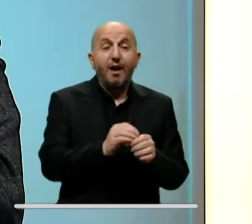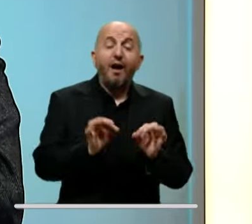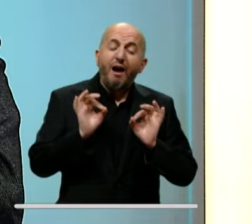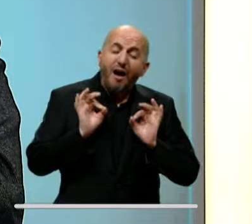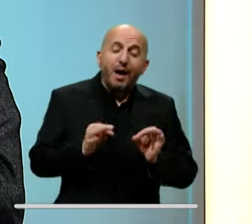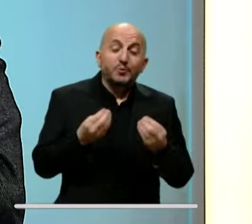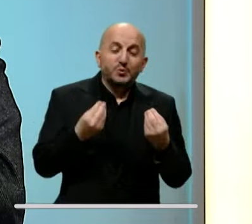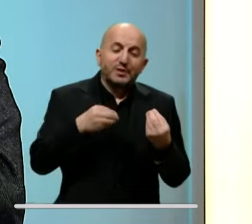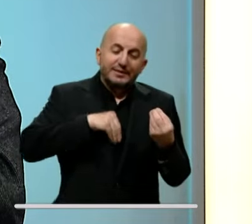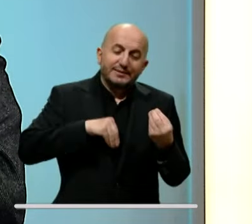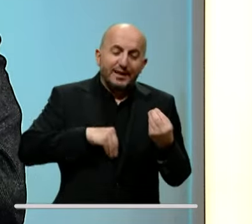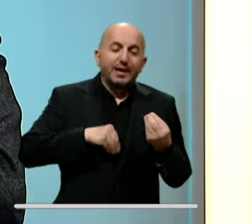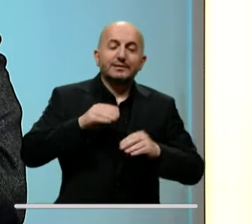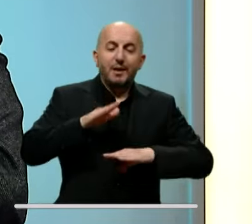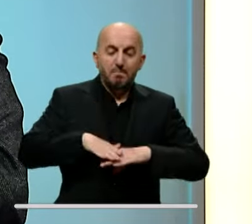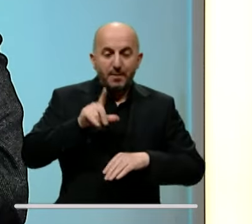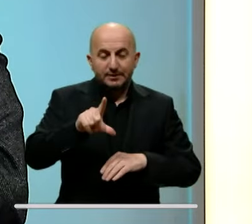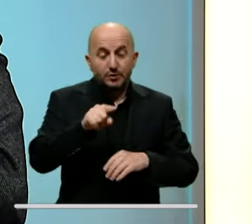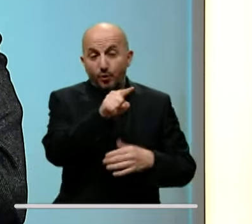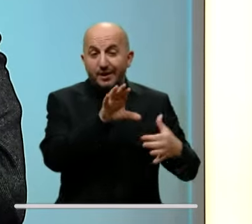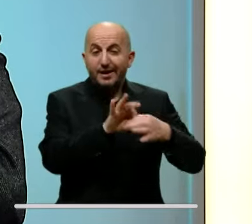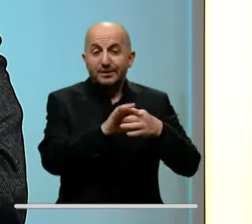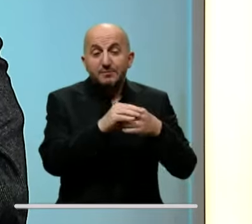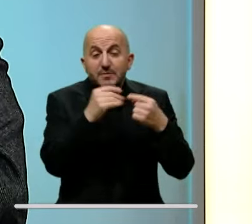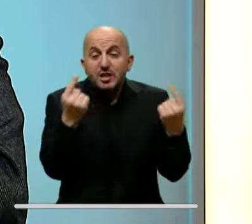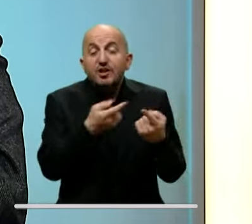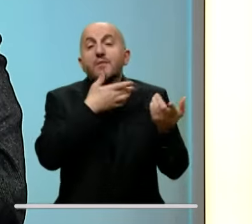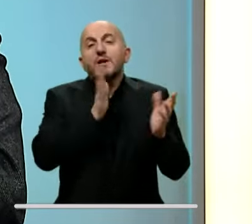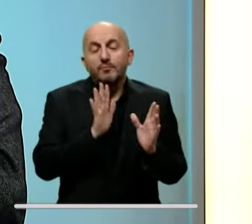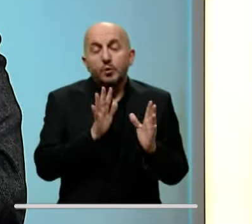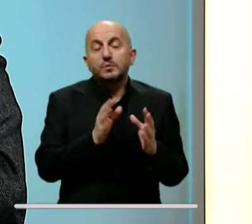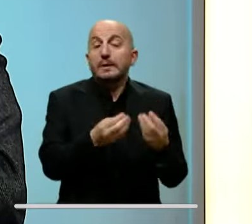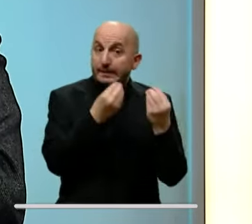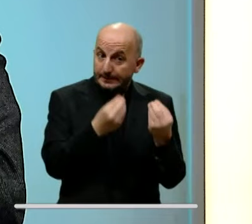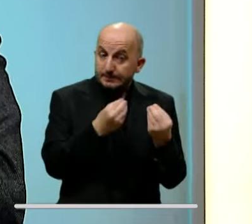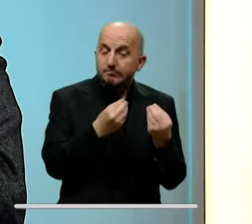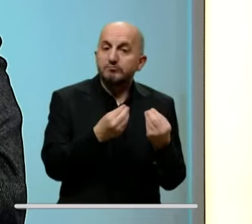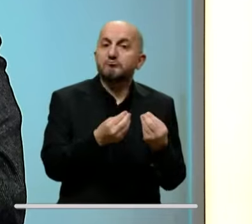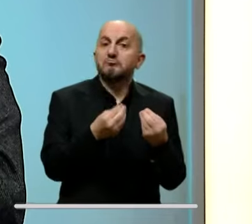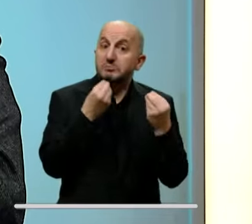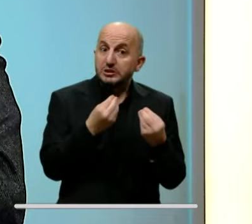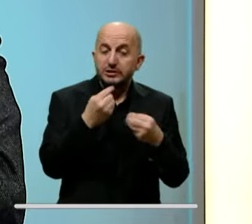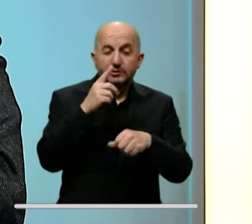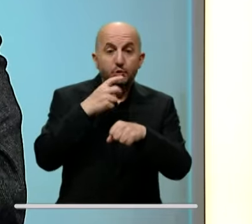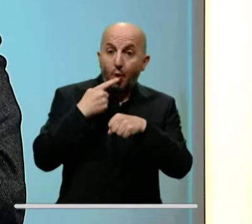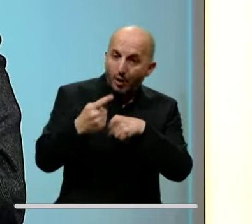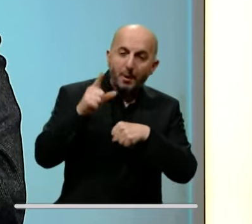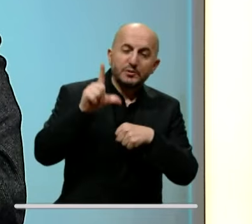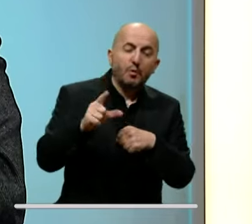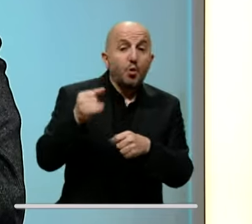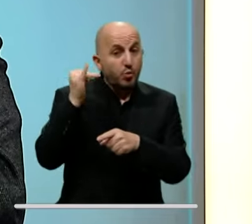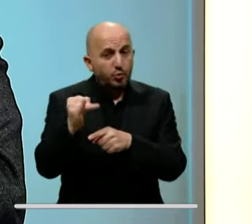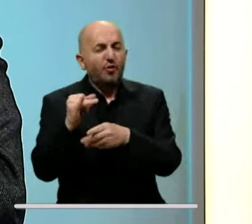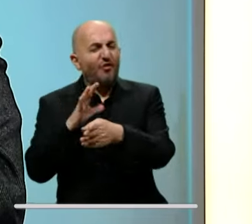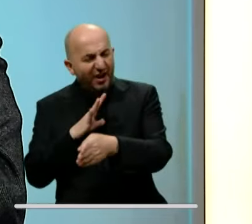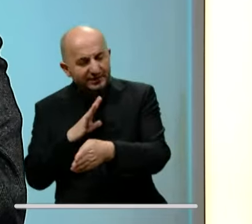Hüsnü zam beslemeli onun hakkında bir şey bilmiyorsa iyiyse Tabii ki iyiliğini anmam lazım kötüyse